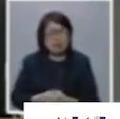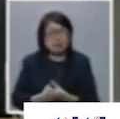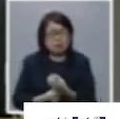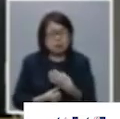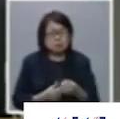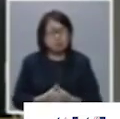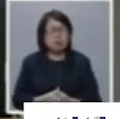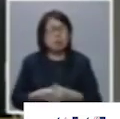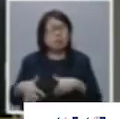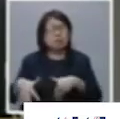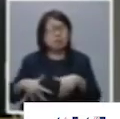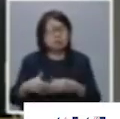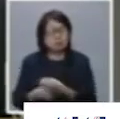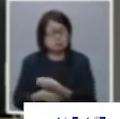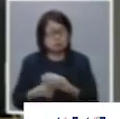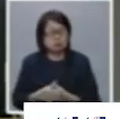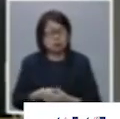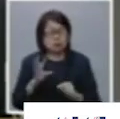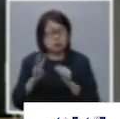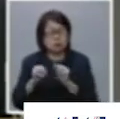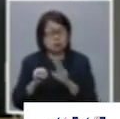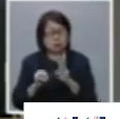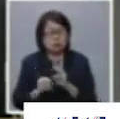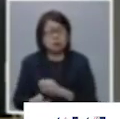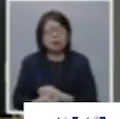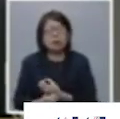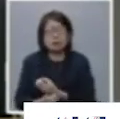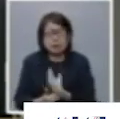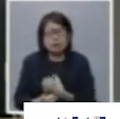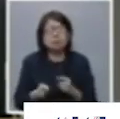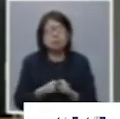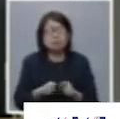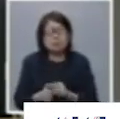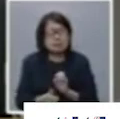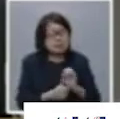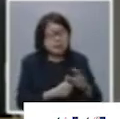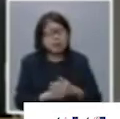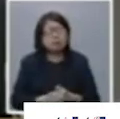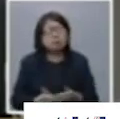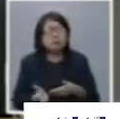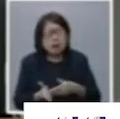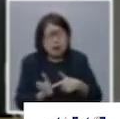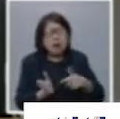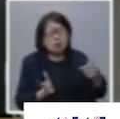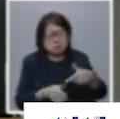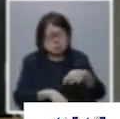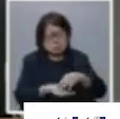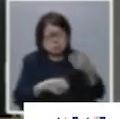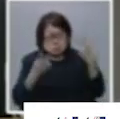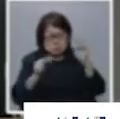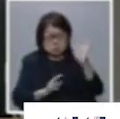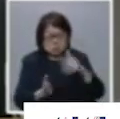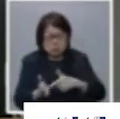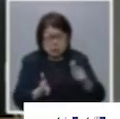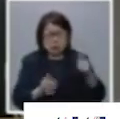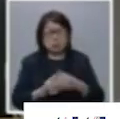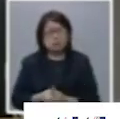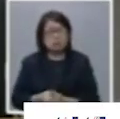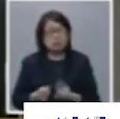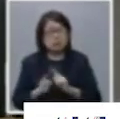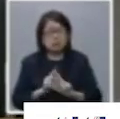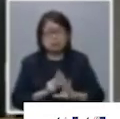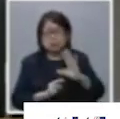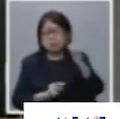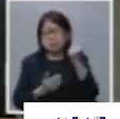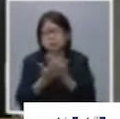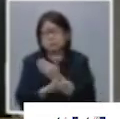ชาวบ้านก็บอกว่าในมาตรา6ก็แนะนำท่านอีกนะครับขอให้ท่านลาออกจากตำแหน่งซะนะครับทุกสิ่งทุกอย่างจะดีขึ้น